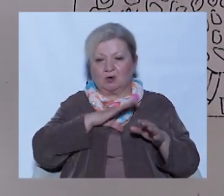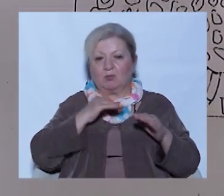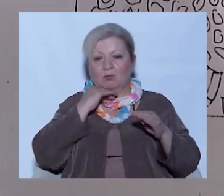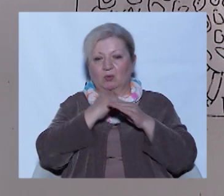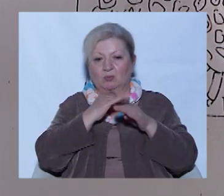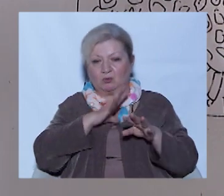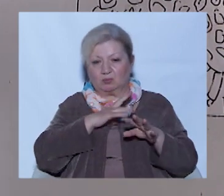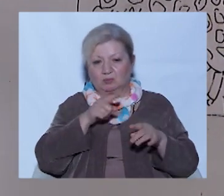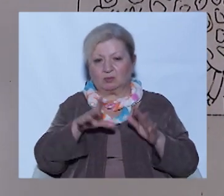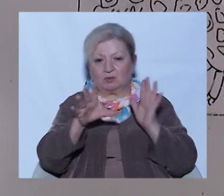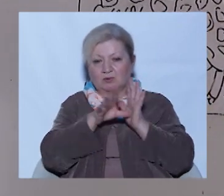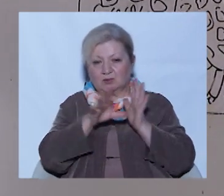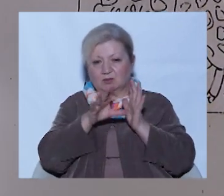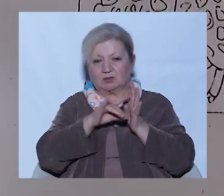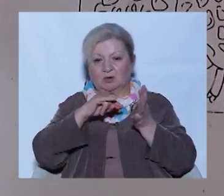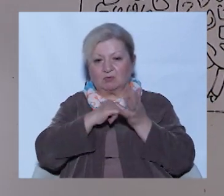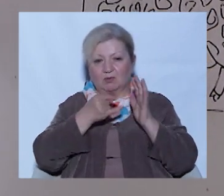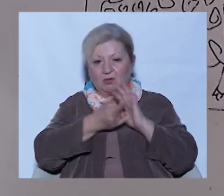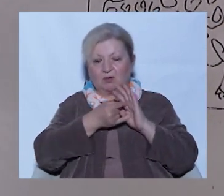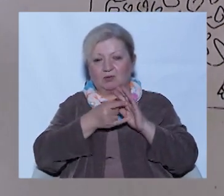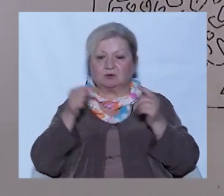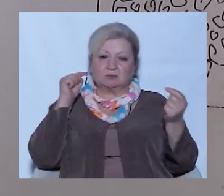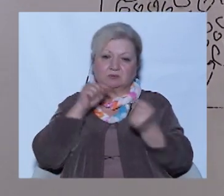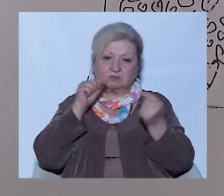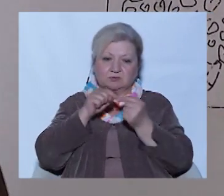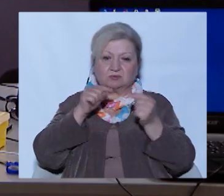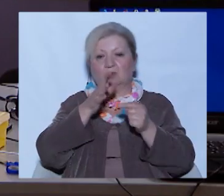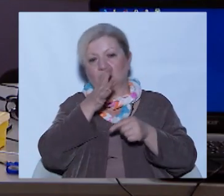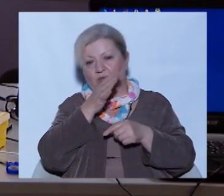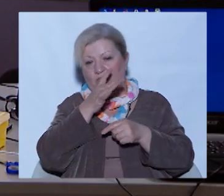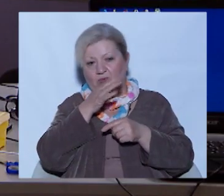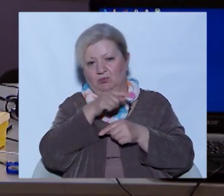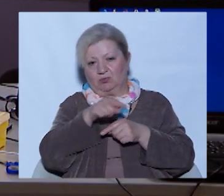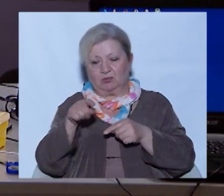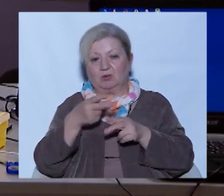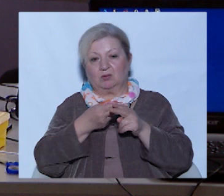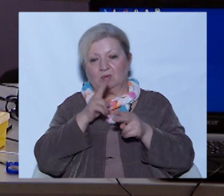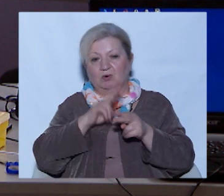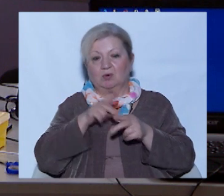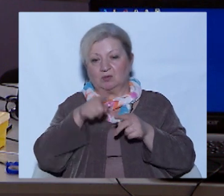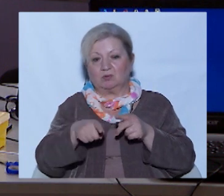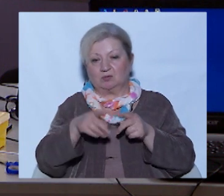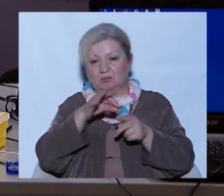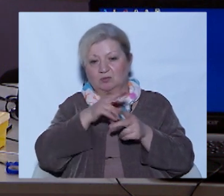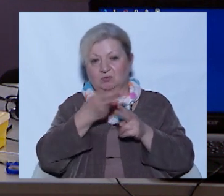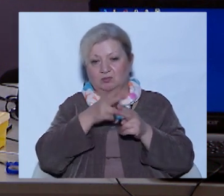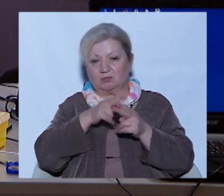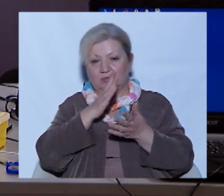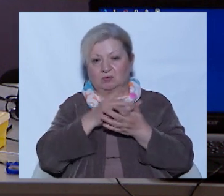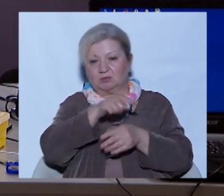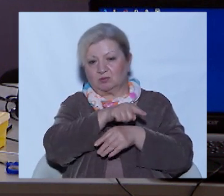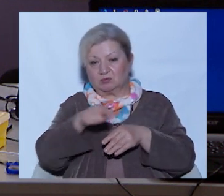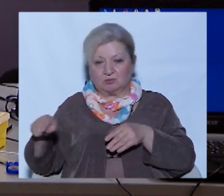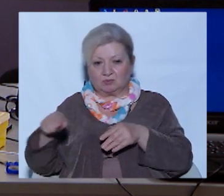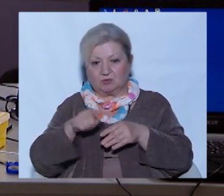ის პროპორციული იყო დენის ძალის კვადრატის წინაღობის და დროის, ხო? მაშას ადამე გამოდის რომ აი ამ